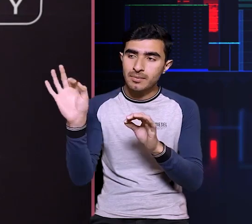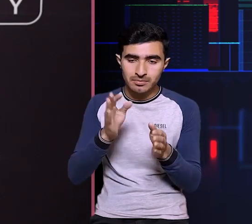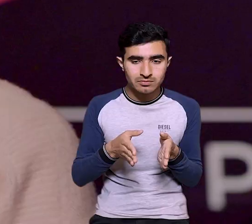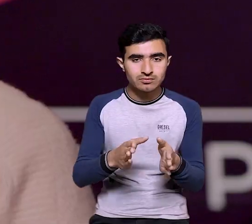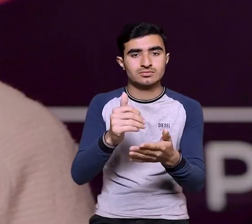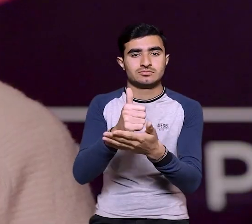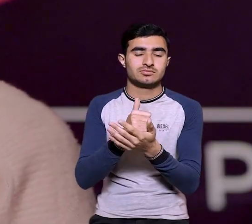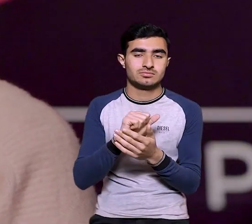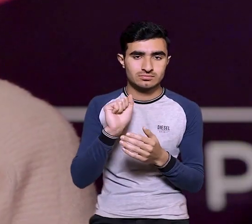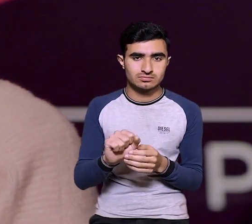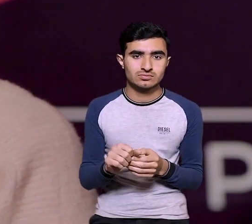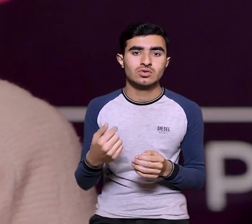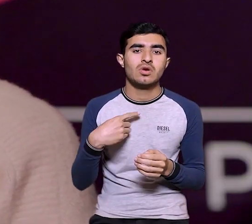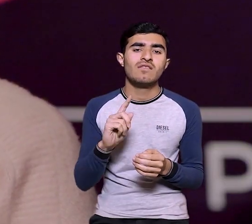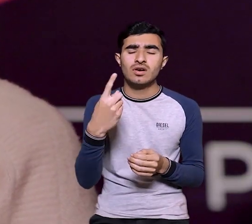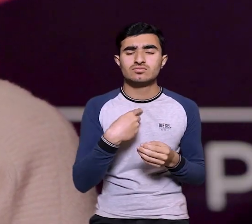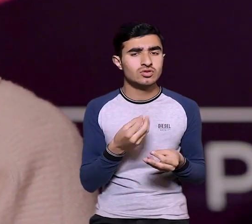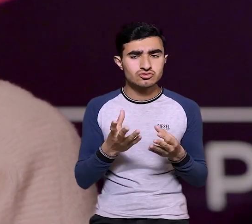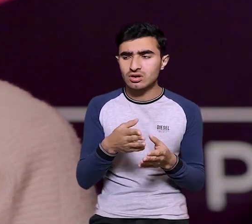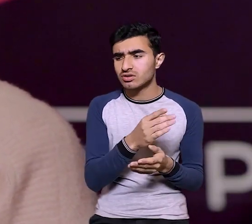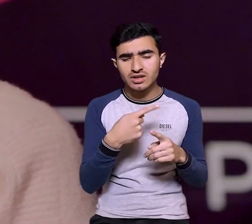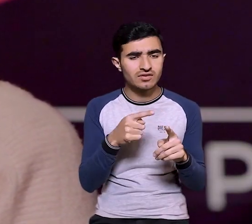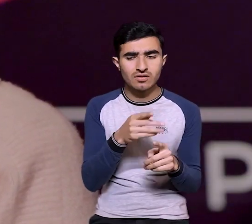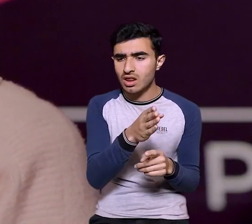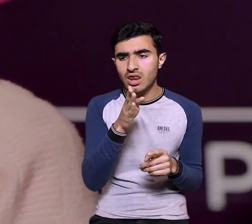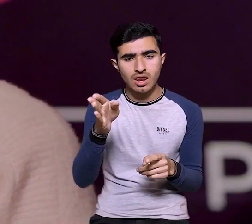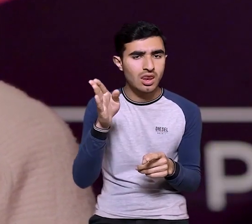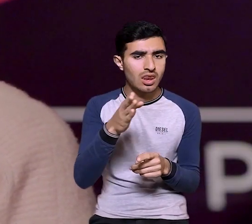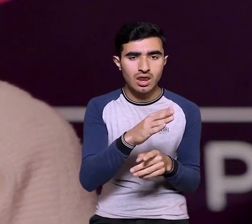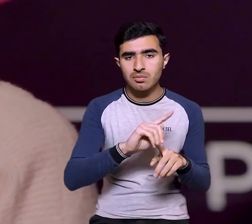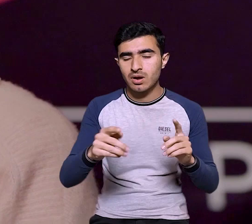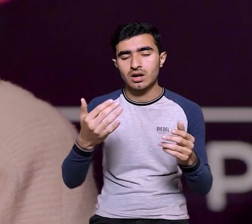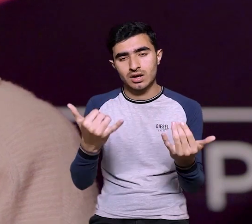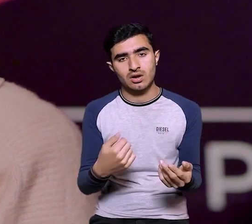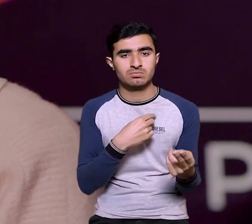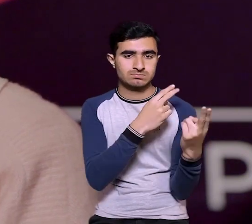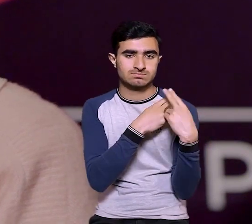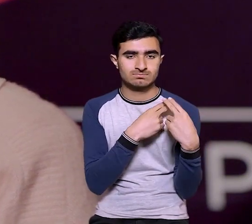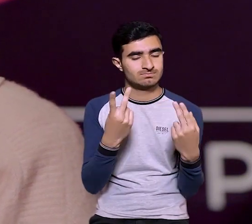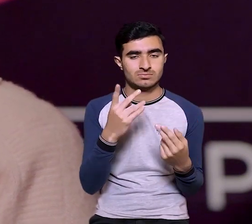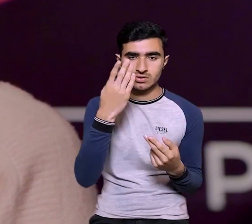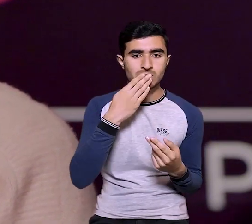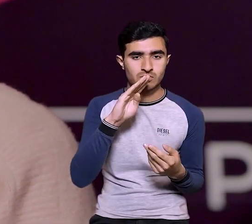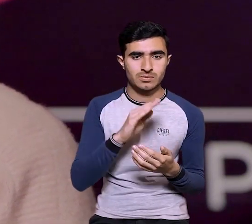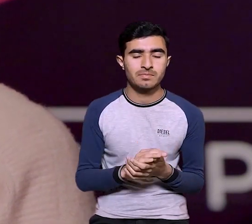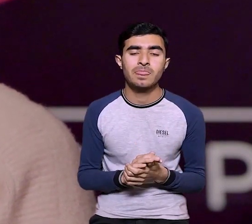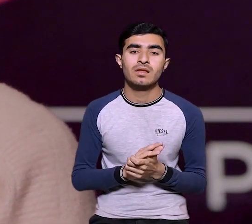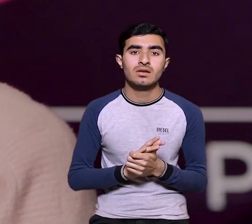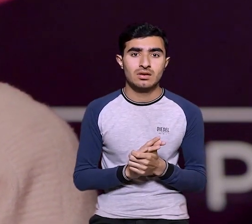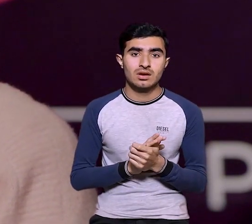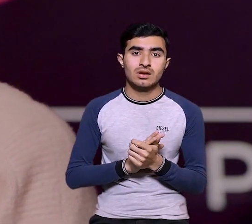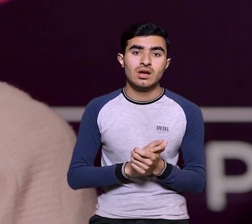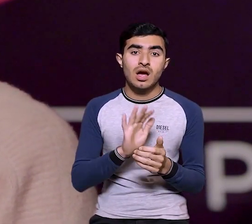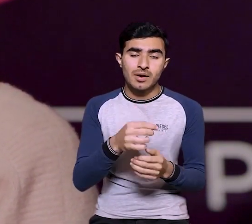हुई। अकरम मेडिकल कॉम्प्लेक्स ने बहुत मैंने मेहनत की, यहाँ तक कि मुझे इसमें शिफ्ट होना पड़ा इसकी अपर फ्लोर पे